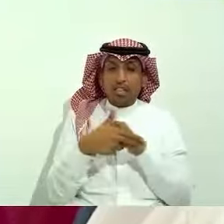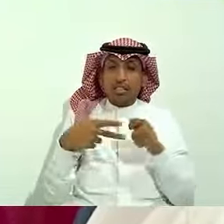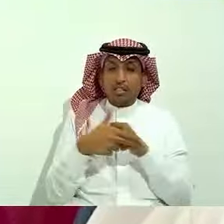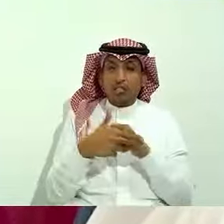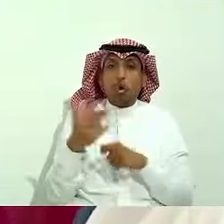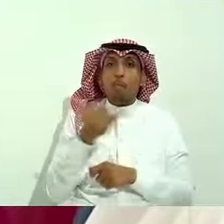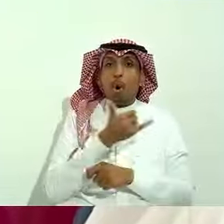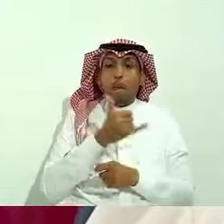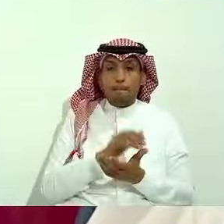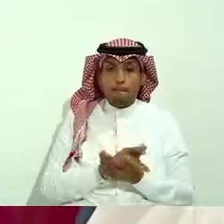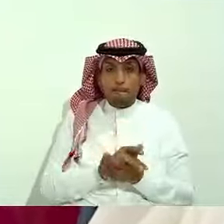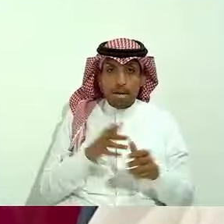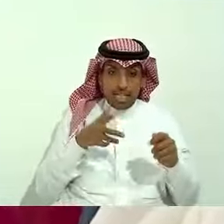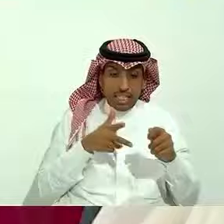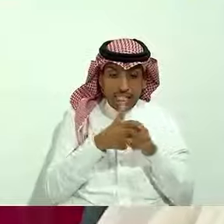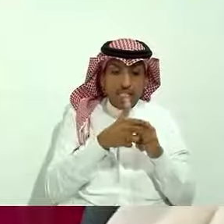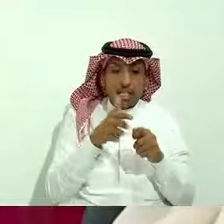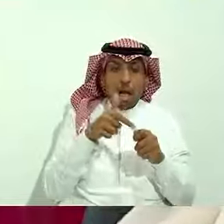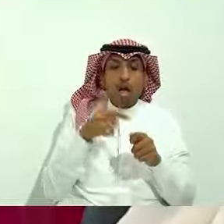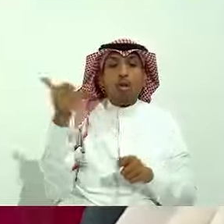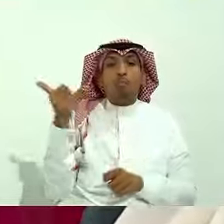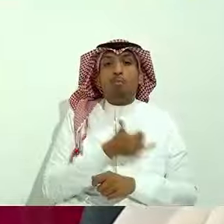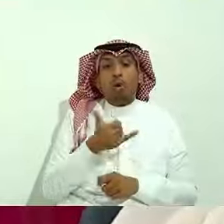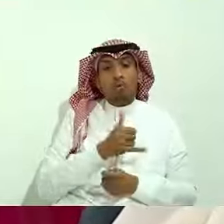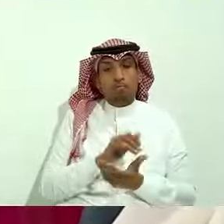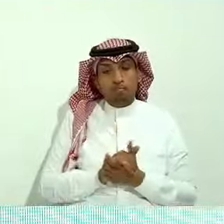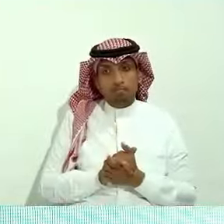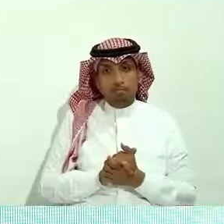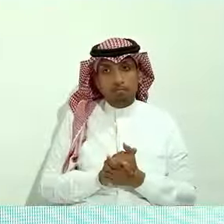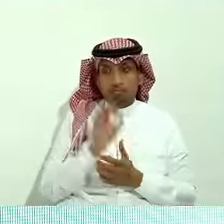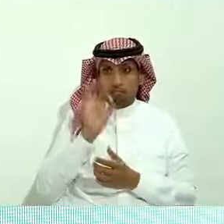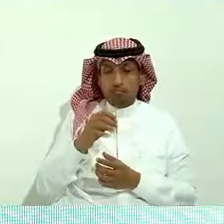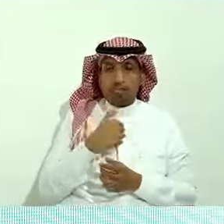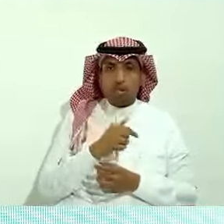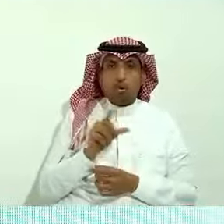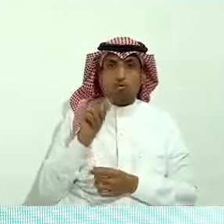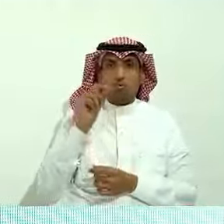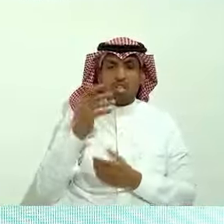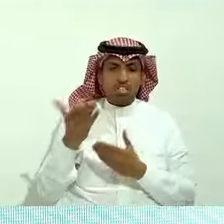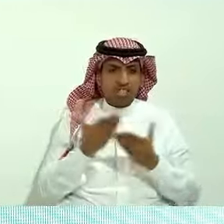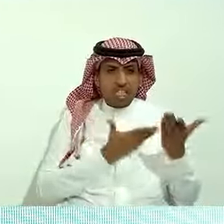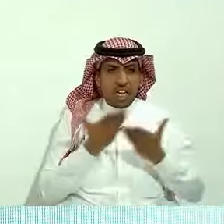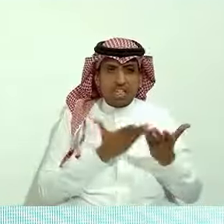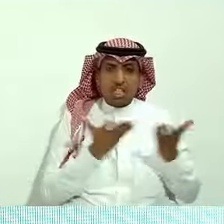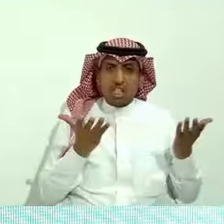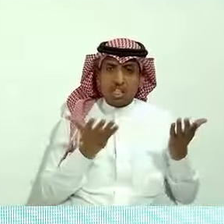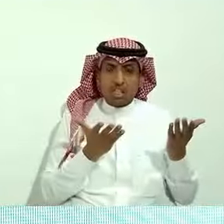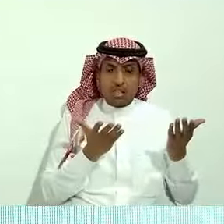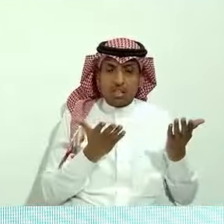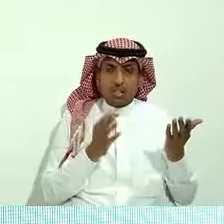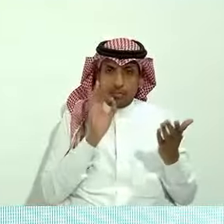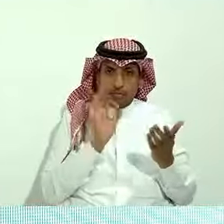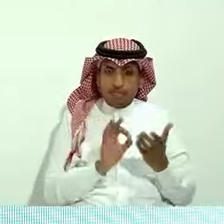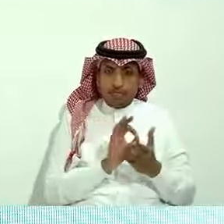أهم شيء، القطعة كيف تقصها. هذا اللي قلت لك إياه، أقول لك أنا تميزت في دراساتي أني